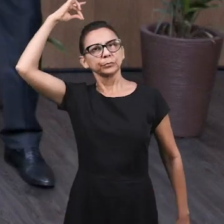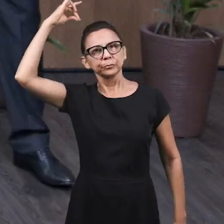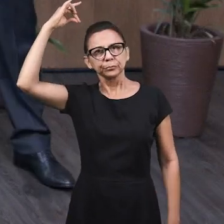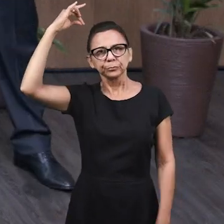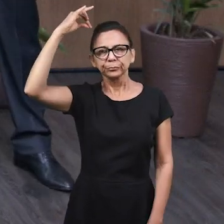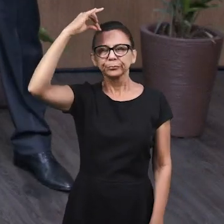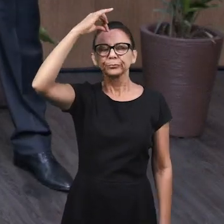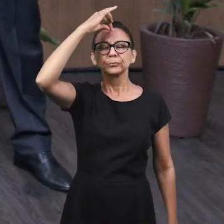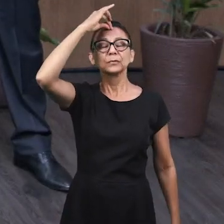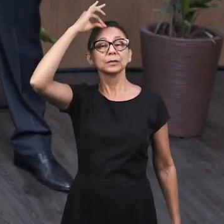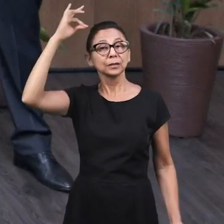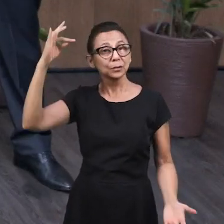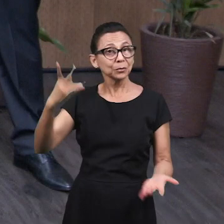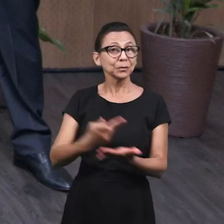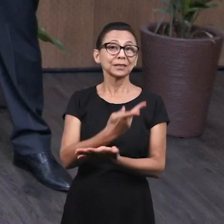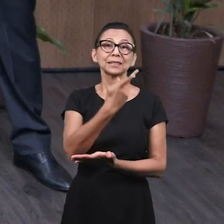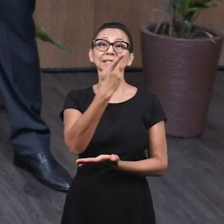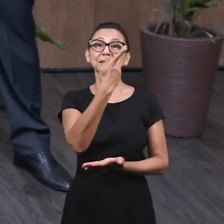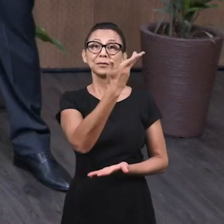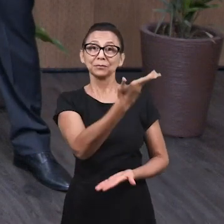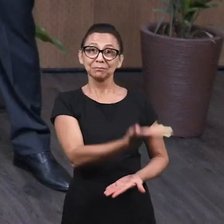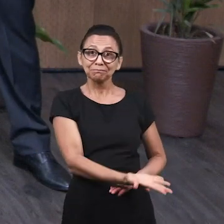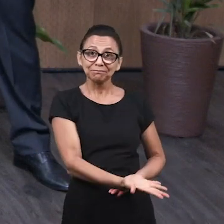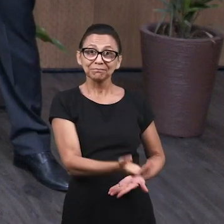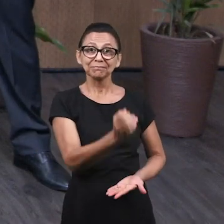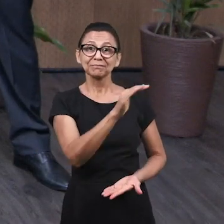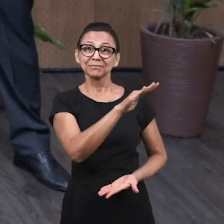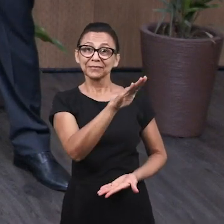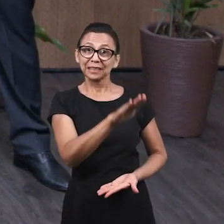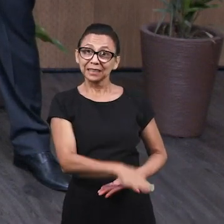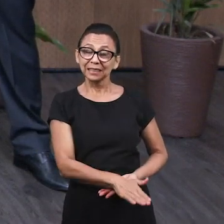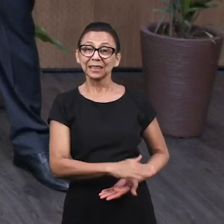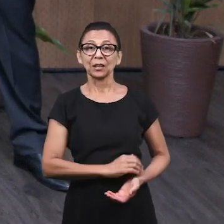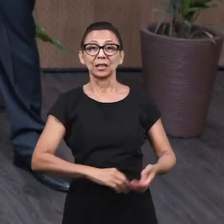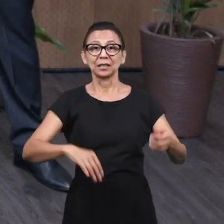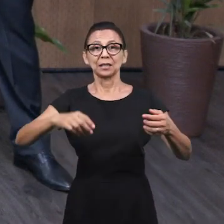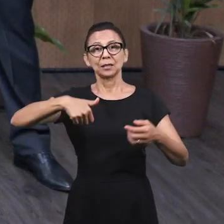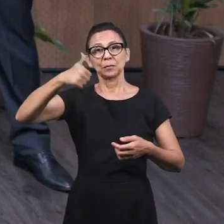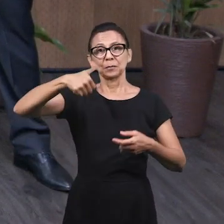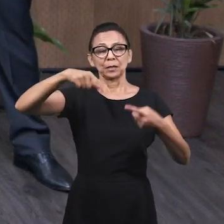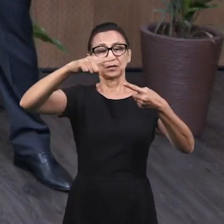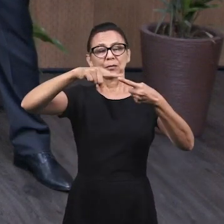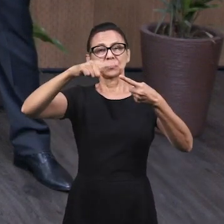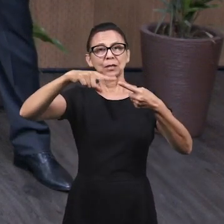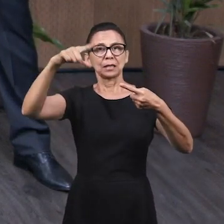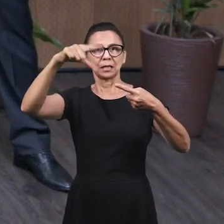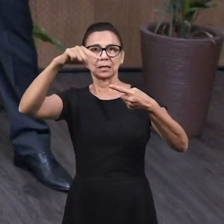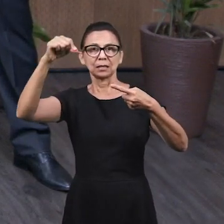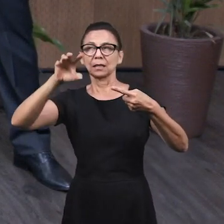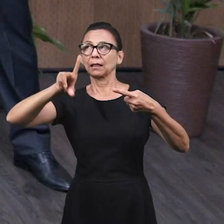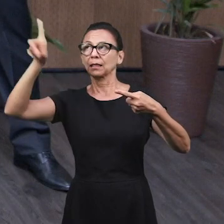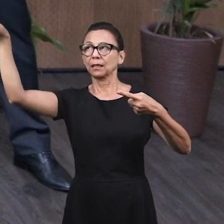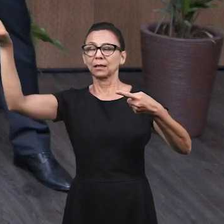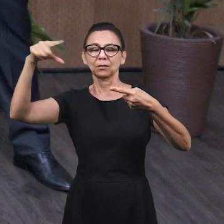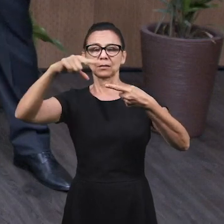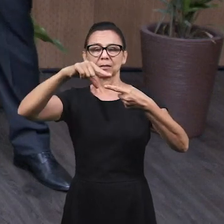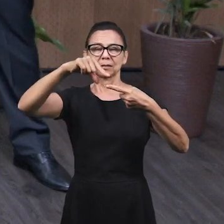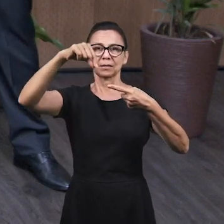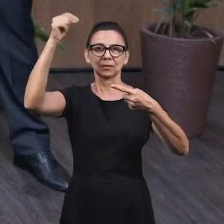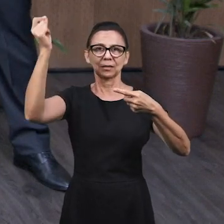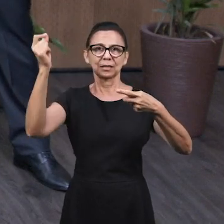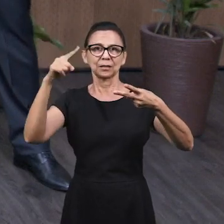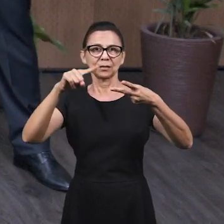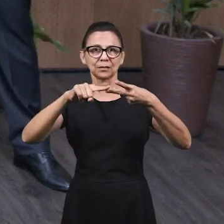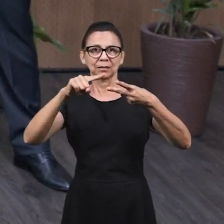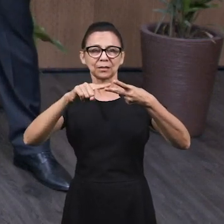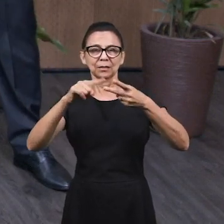avec Zachée. L'élection, l'appel, il a accepté et juste après est venu le processus de